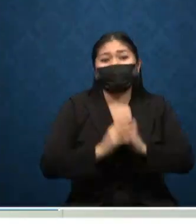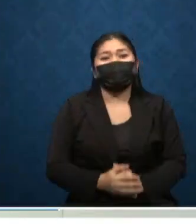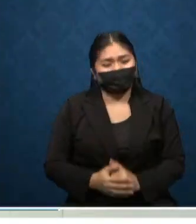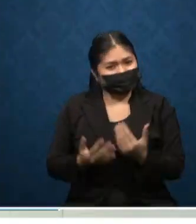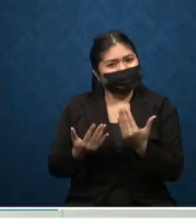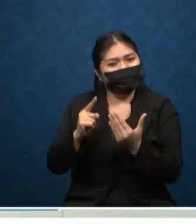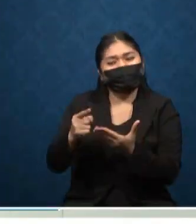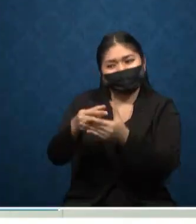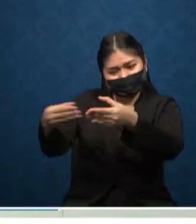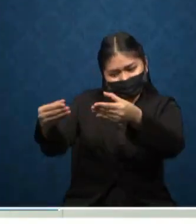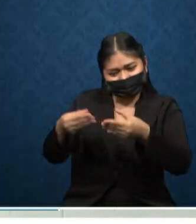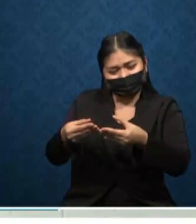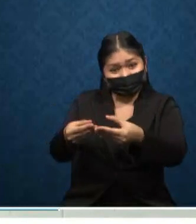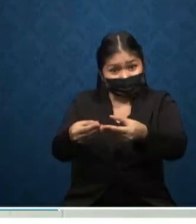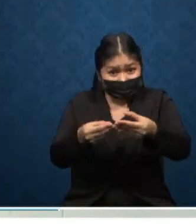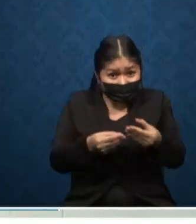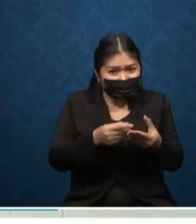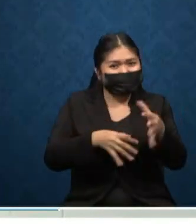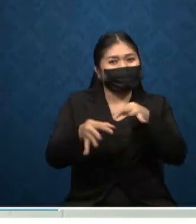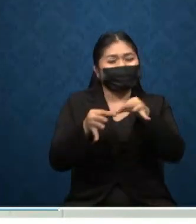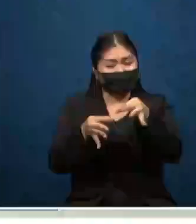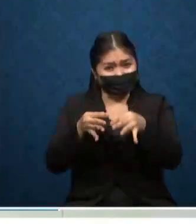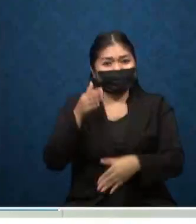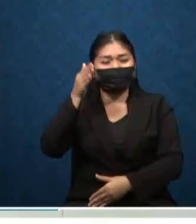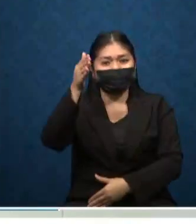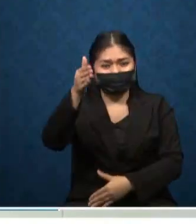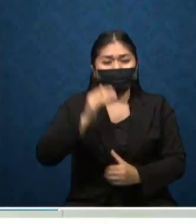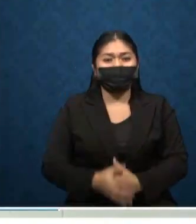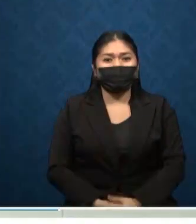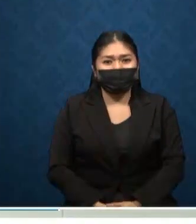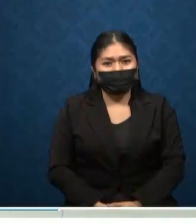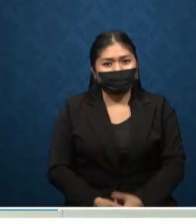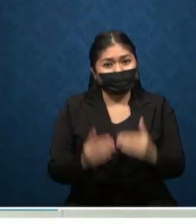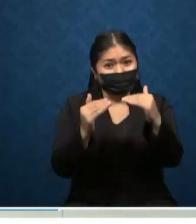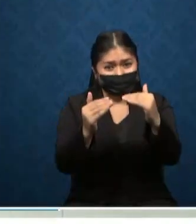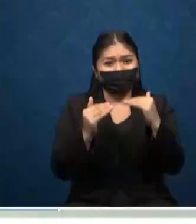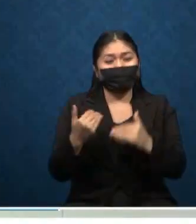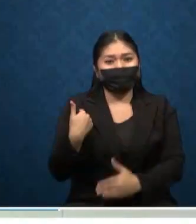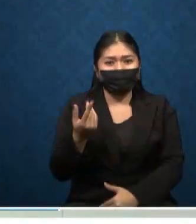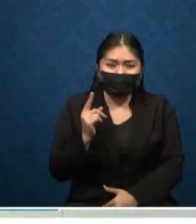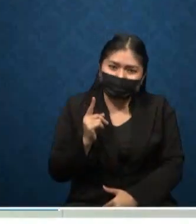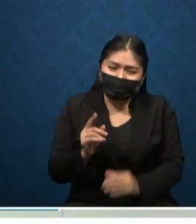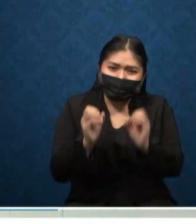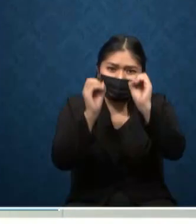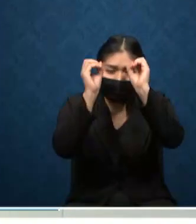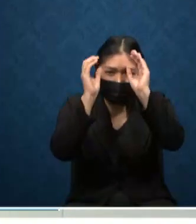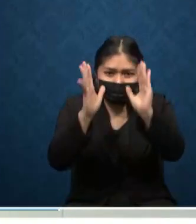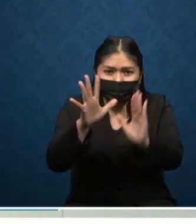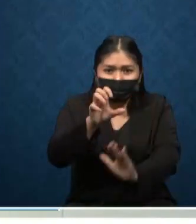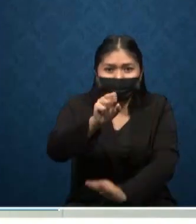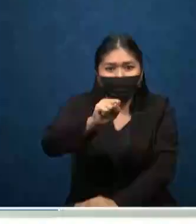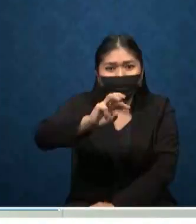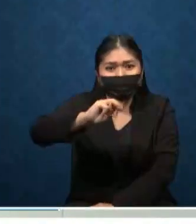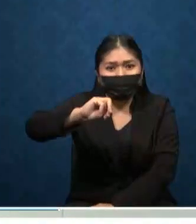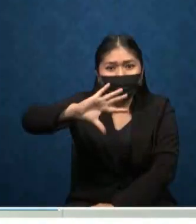าสู่วุฒิสภาจะได้อธิบายต่อไปได้นะครับอีกประเด็นหนึ่งของท่านอาจารย์สมชายเสียง